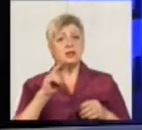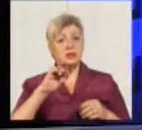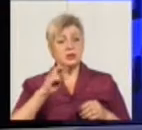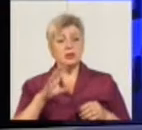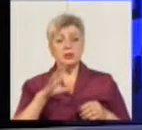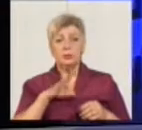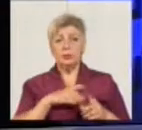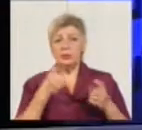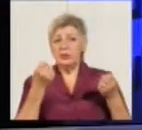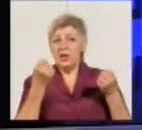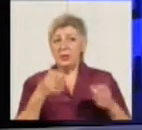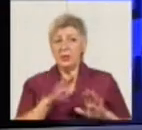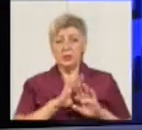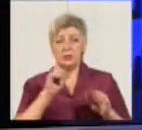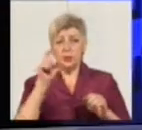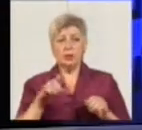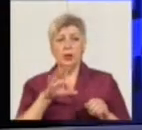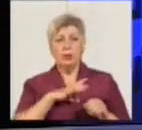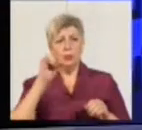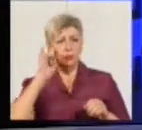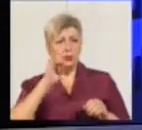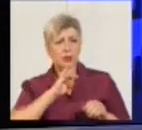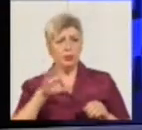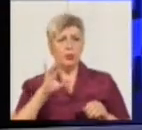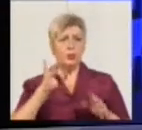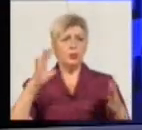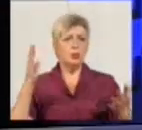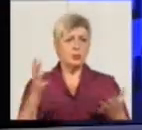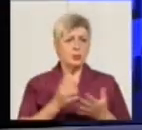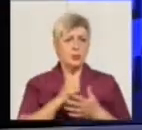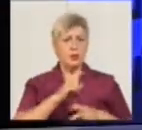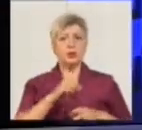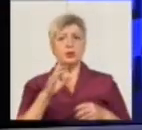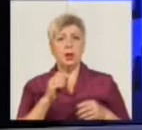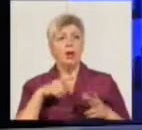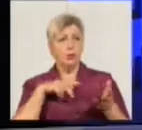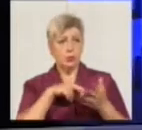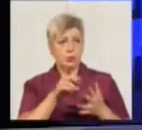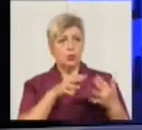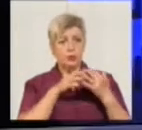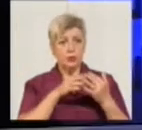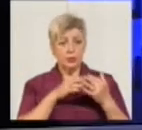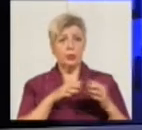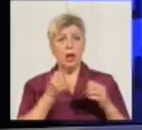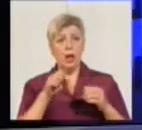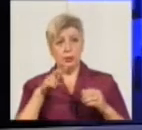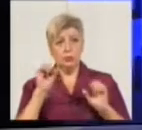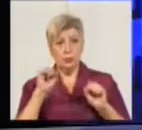і успішним, і пішов на війну, тобто незважаючи на те, що міг би продовжувати займатися своєю